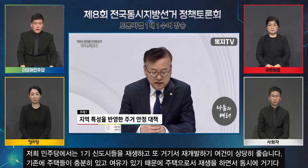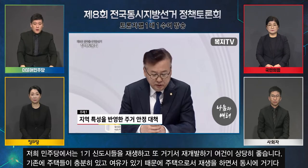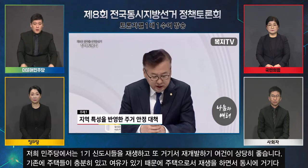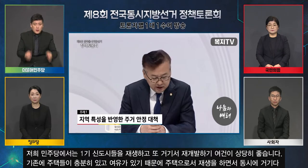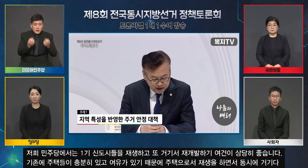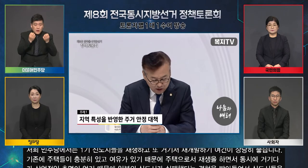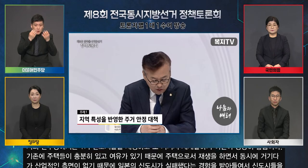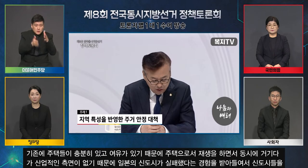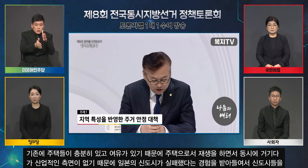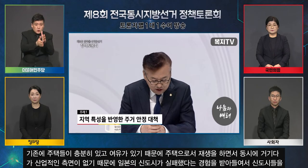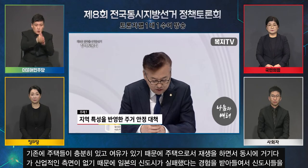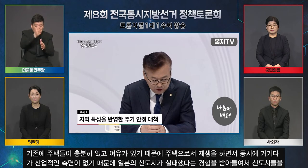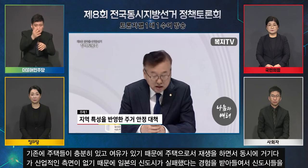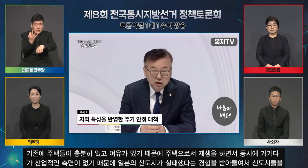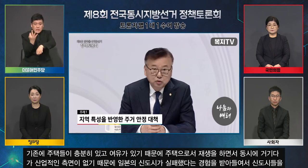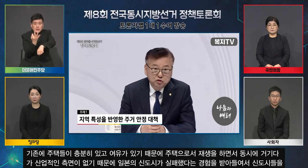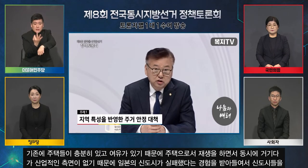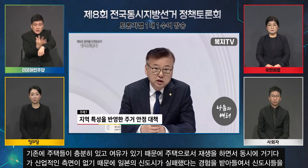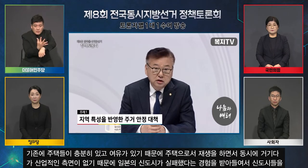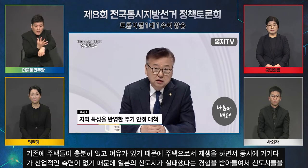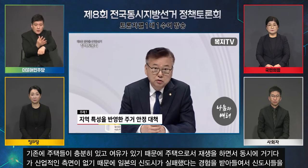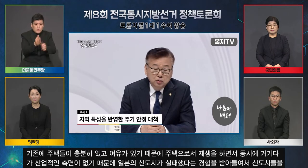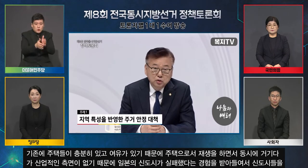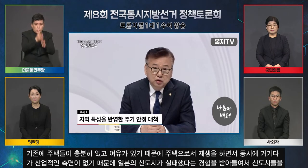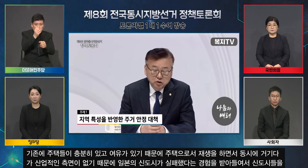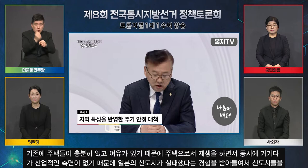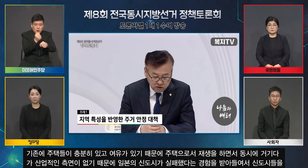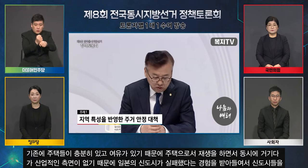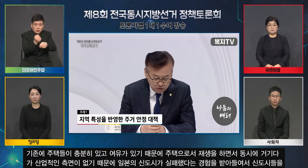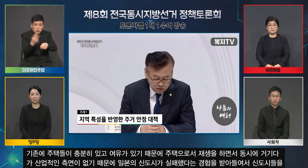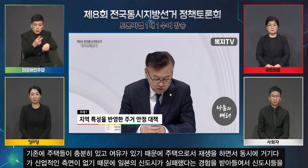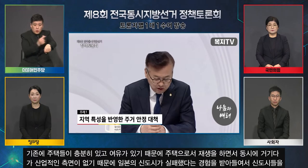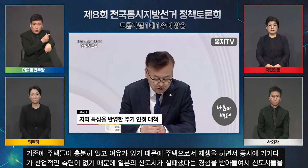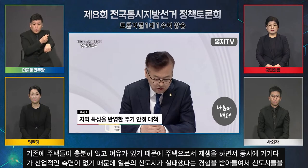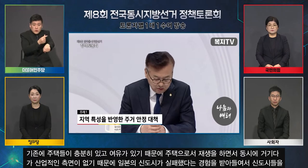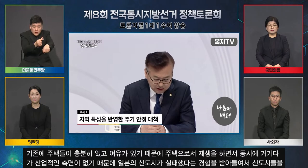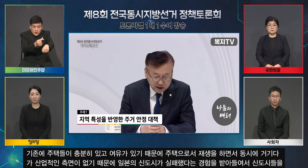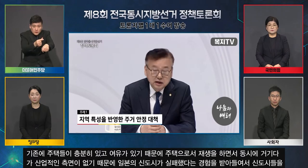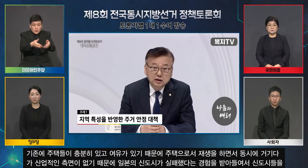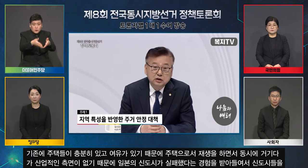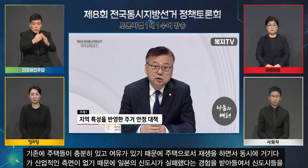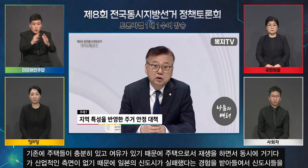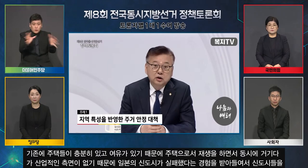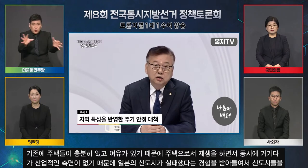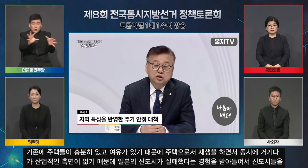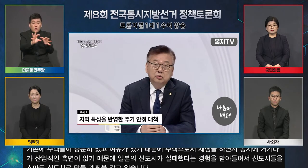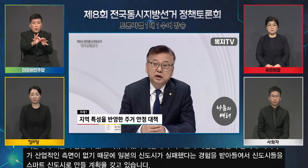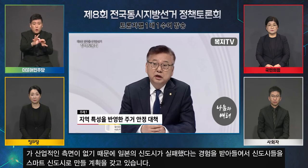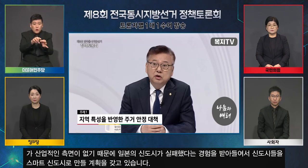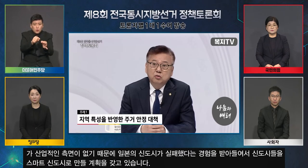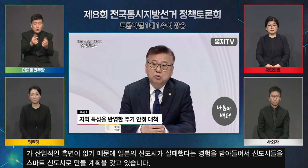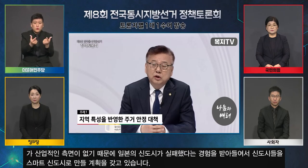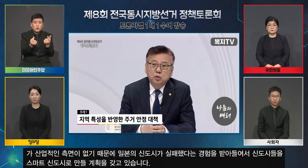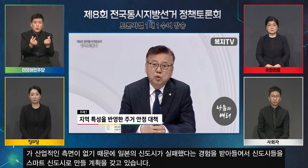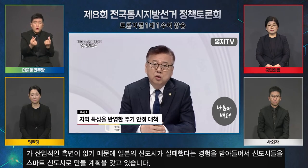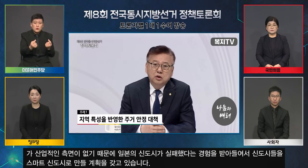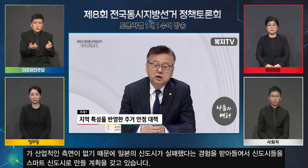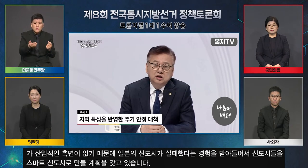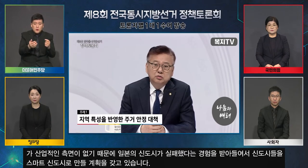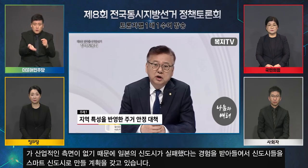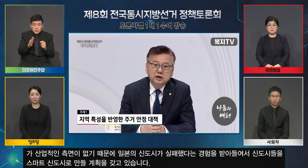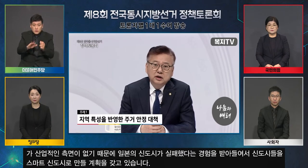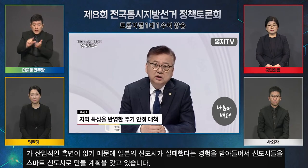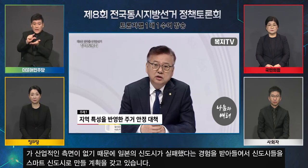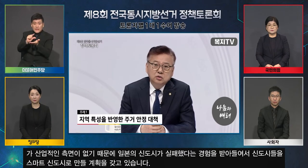계획을 갖고 있습니다. 또 GTX로 연결하는 것도 또한 마찬가지죠. 또 지방의 경우에도